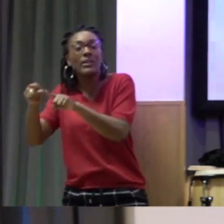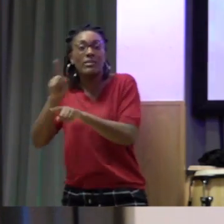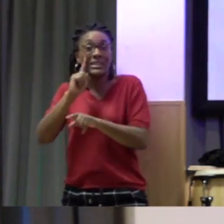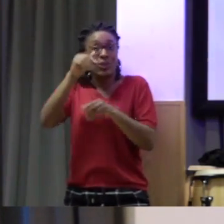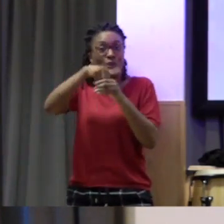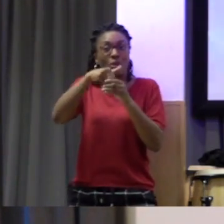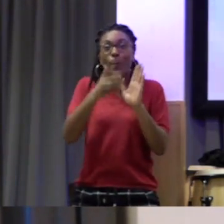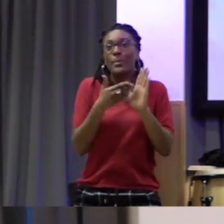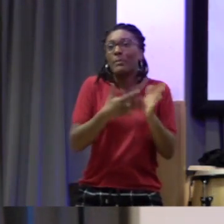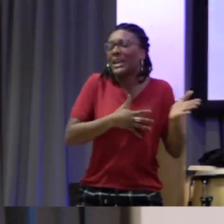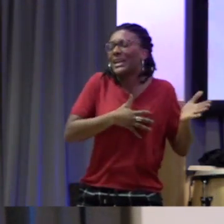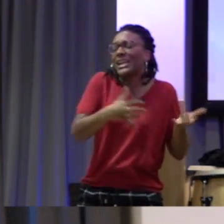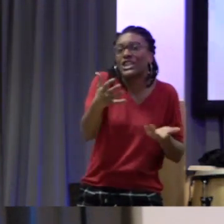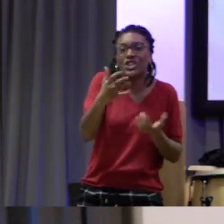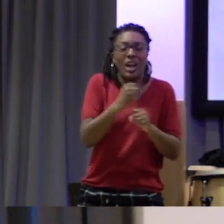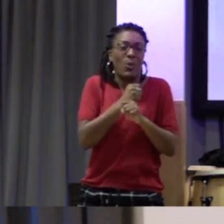Ce que j'essaie de mettre en évidence